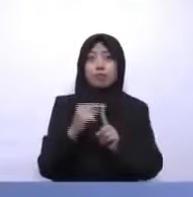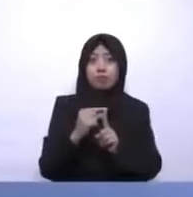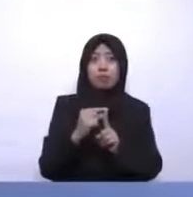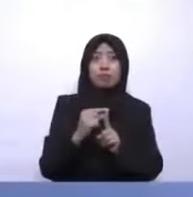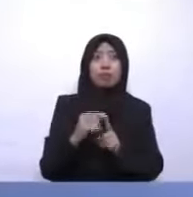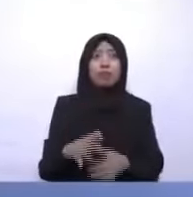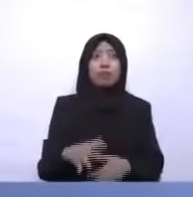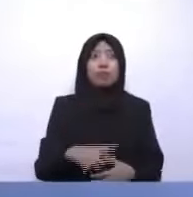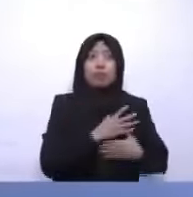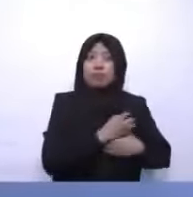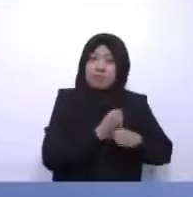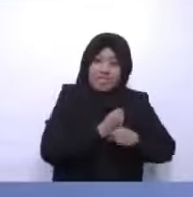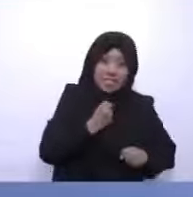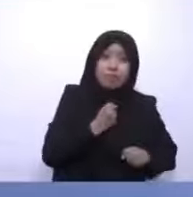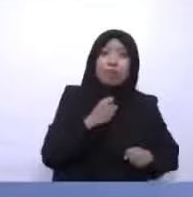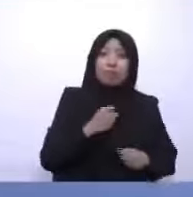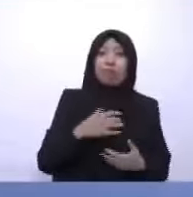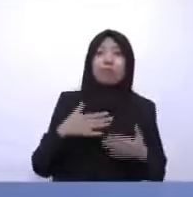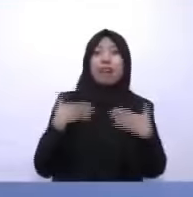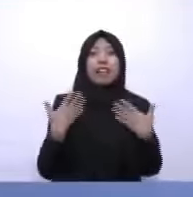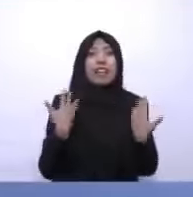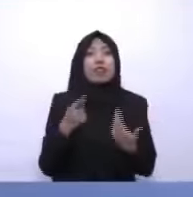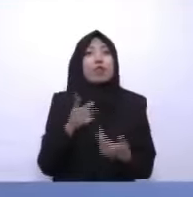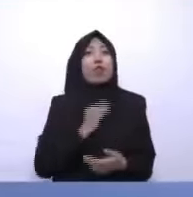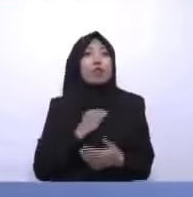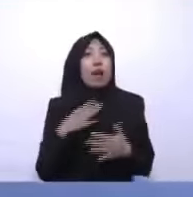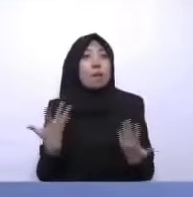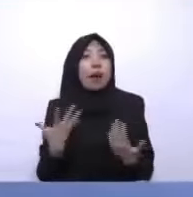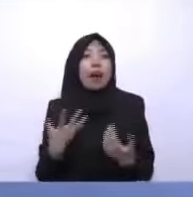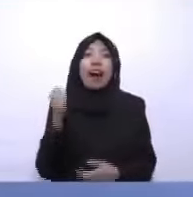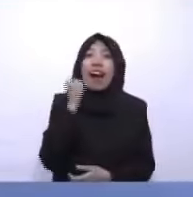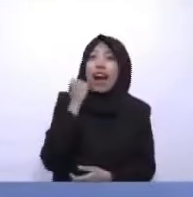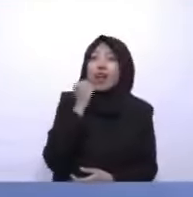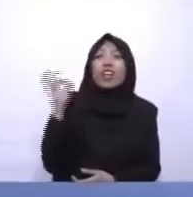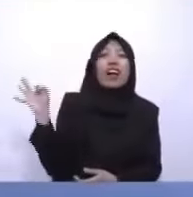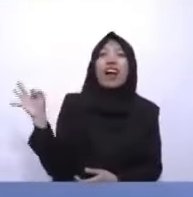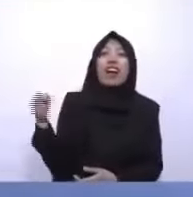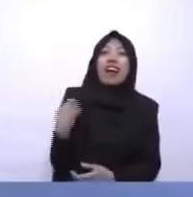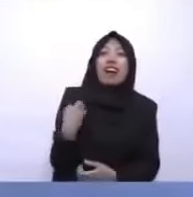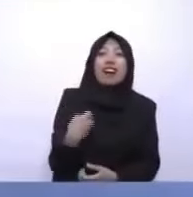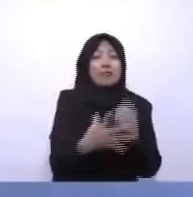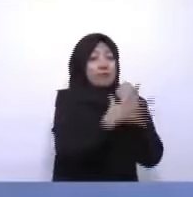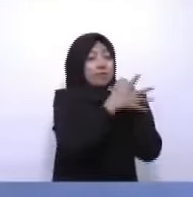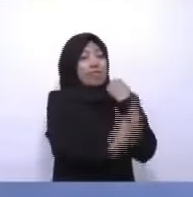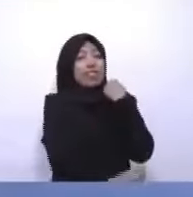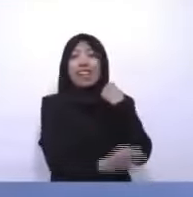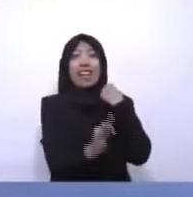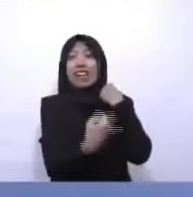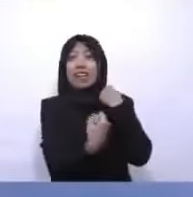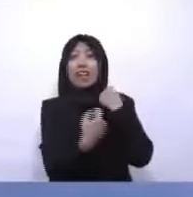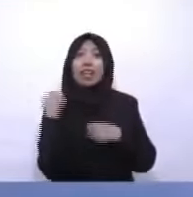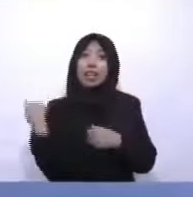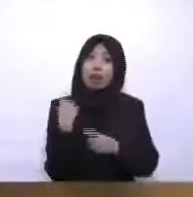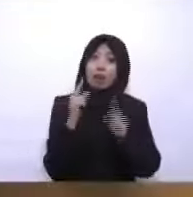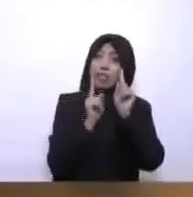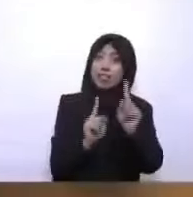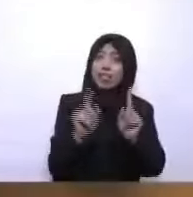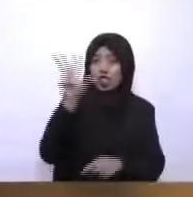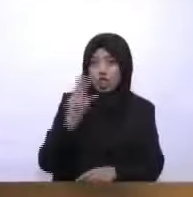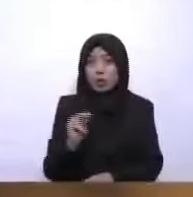lagi yang nganggur. Tidak ada lagi yang miskin. Kami pasangan Jabar Bahagia